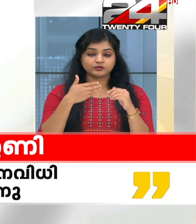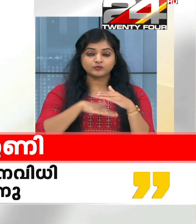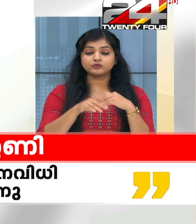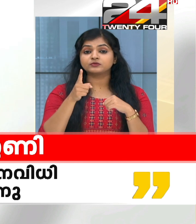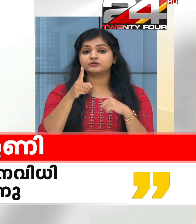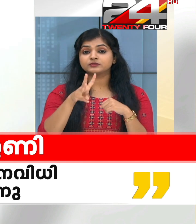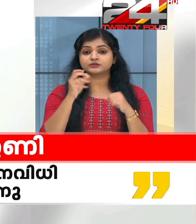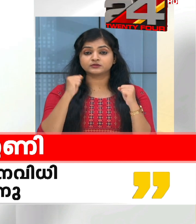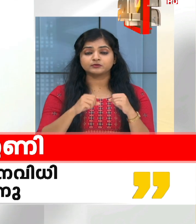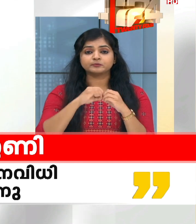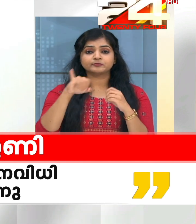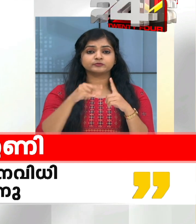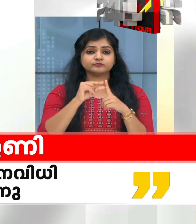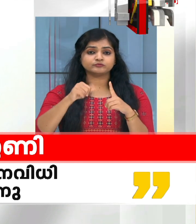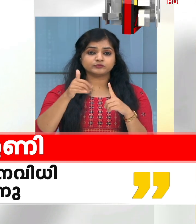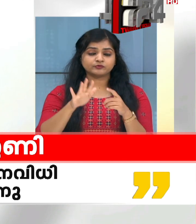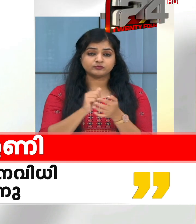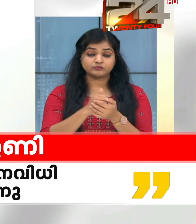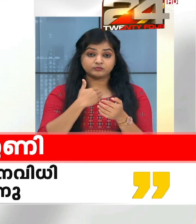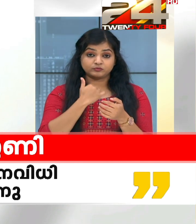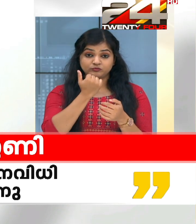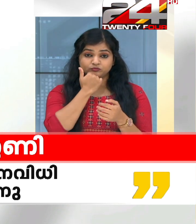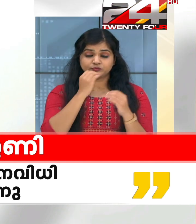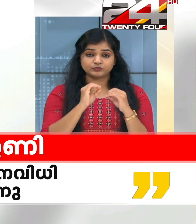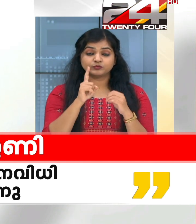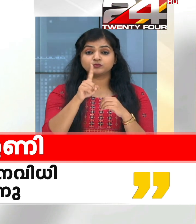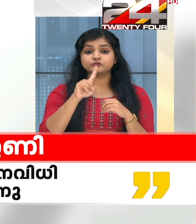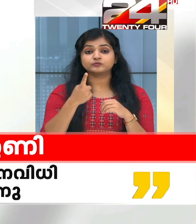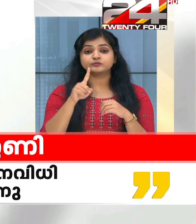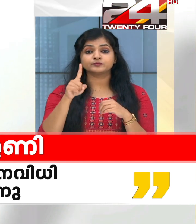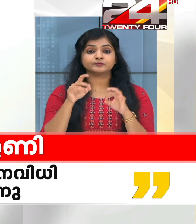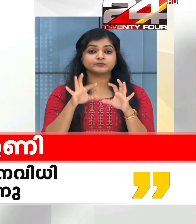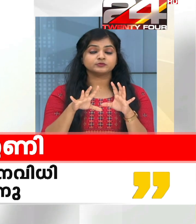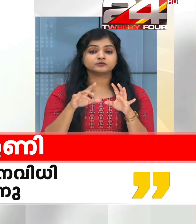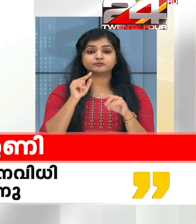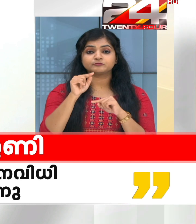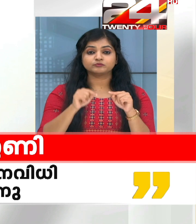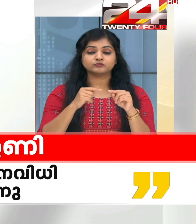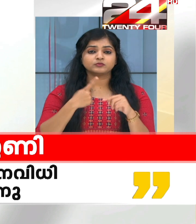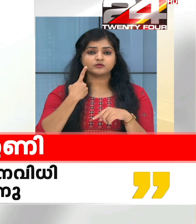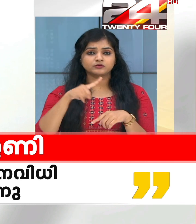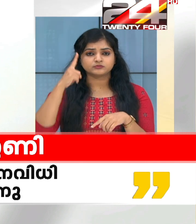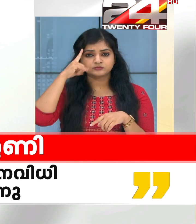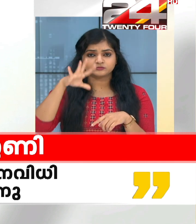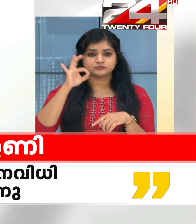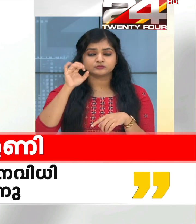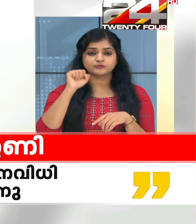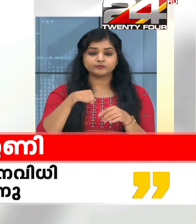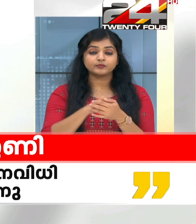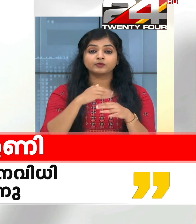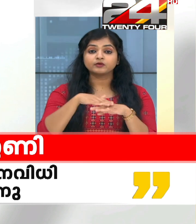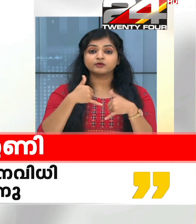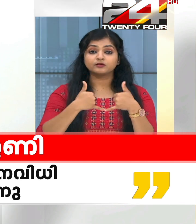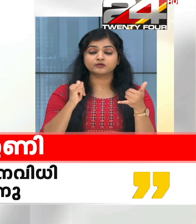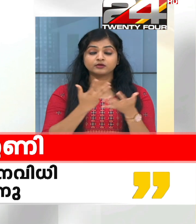ജയിച്ചു. ഒരു തെറ്റുമില്ല. ഞാൻ ചെയ്തത് 110% ശരിയായ ഡിസിഷനാണെന്ന് മാത്രമല്ല, ഇന്ത്യയിലെ ഏത്